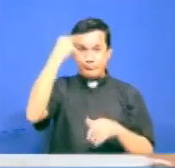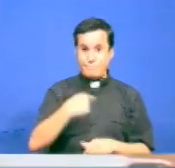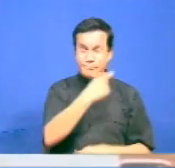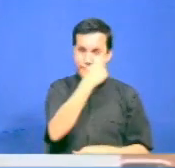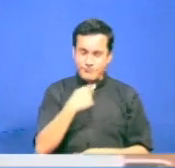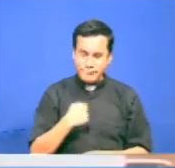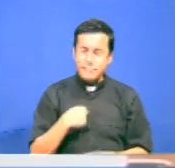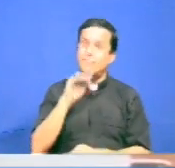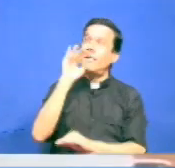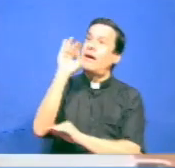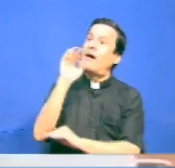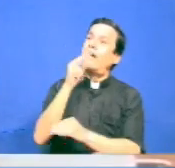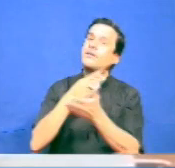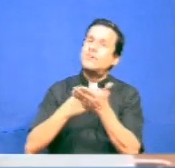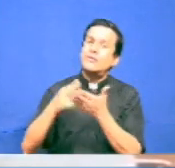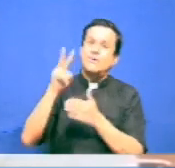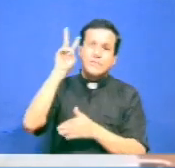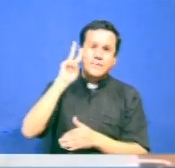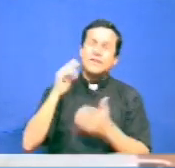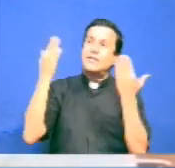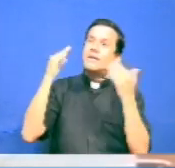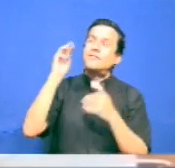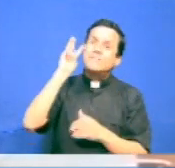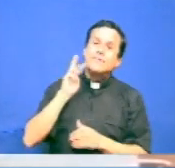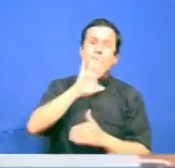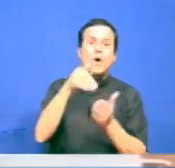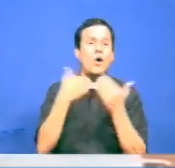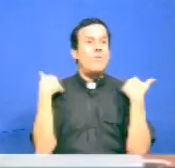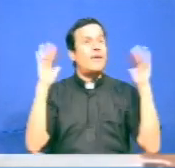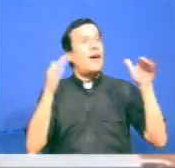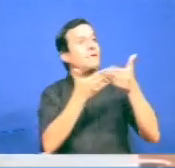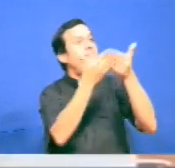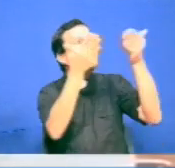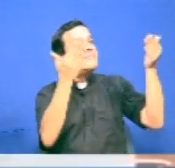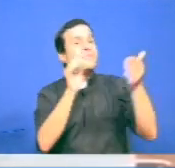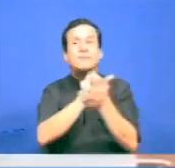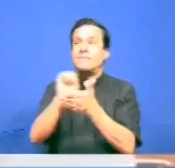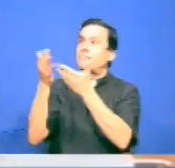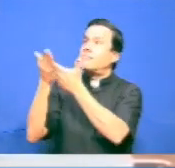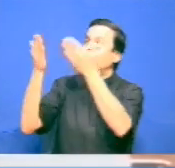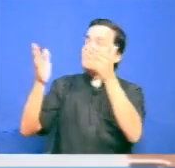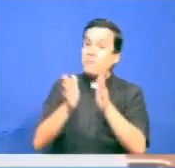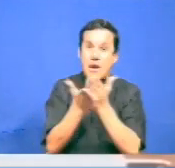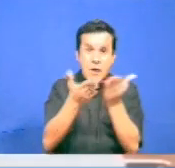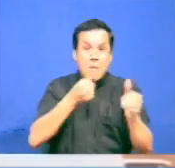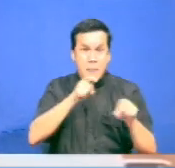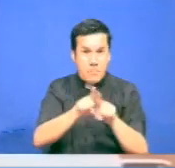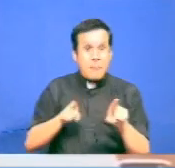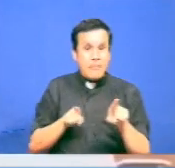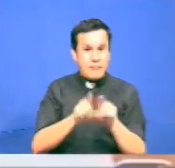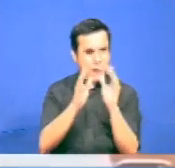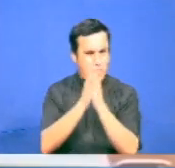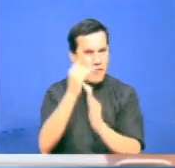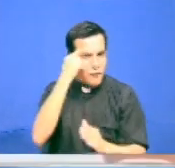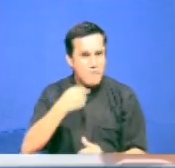nimekosa sana. Ndio maana na kuomba Maria mwenye heri, Bikira daima, malaika na watakatifu wote,